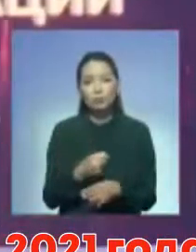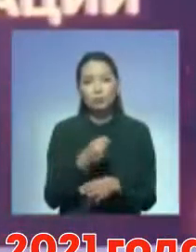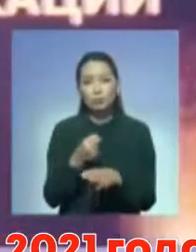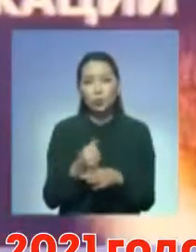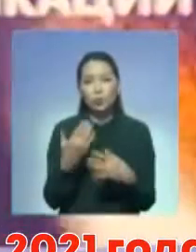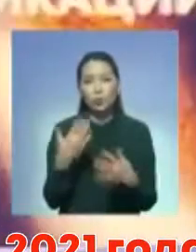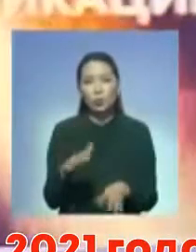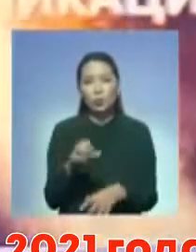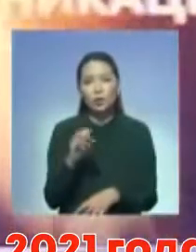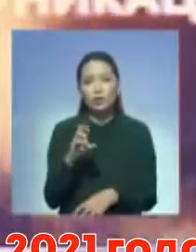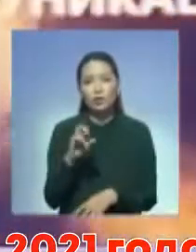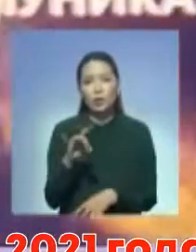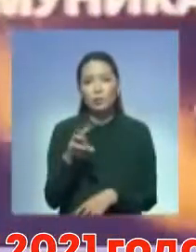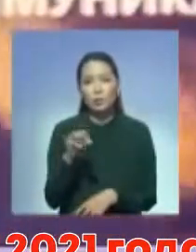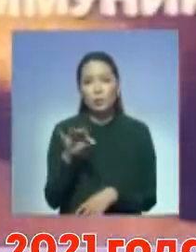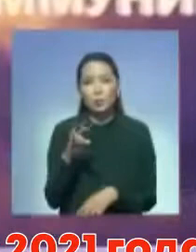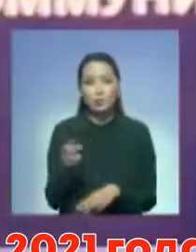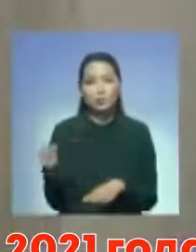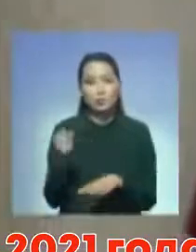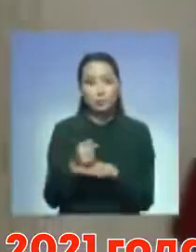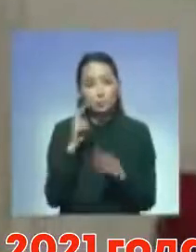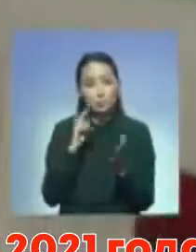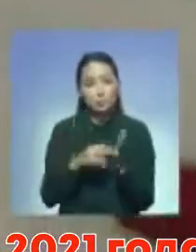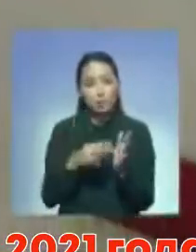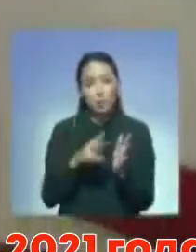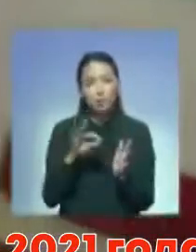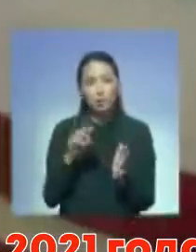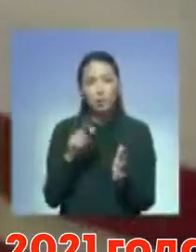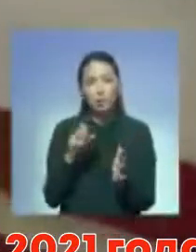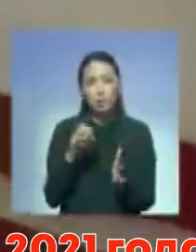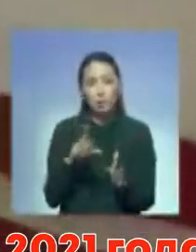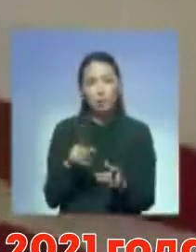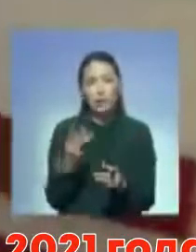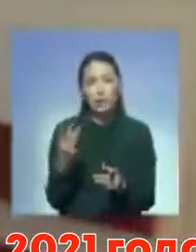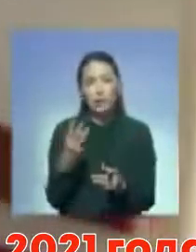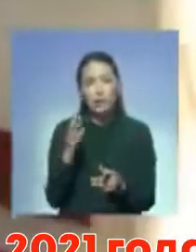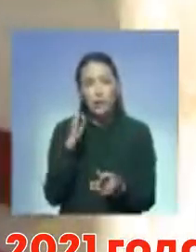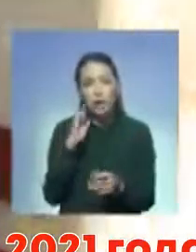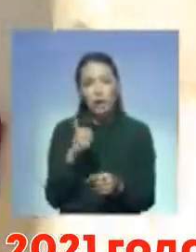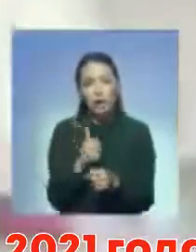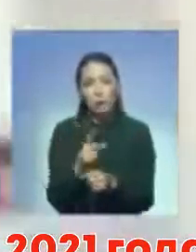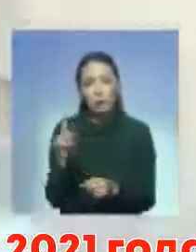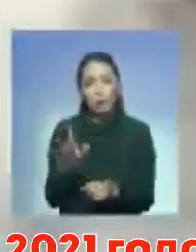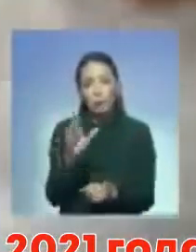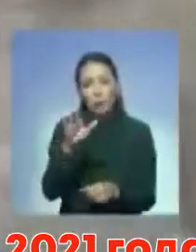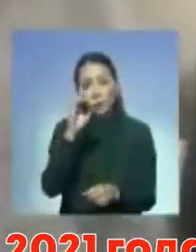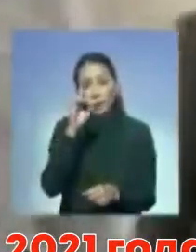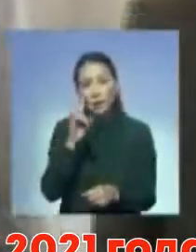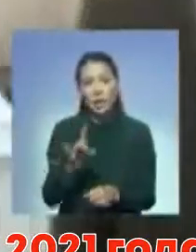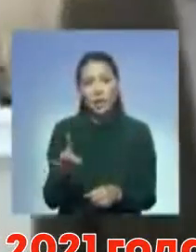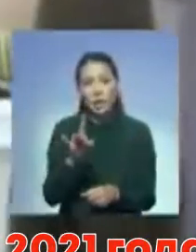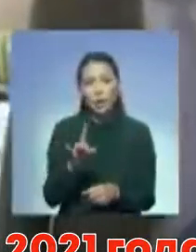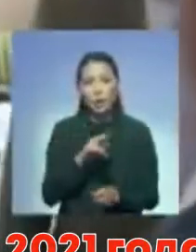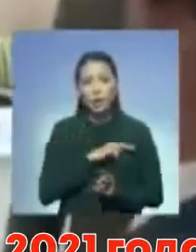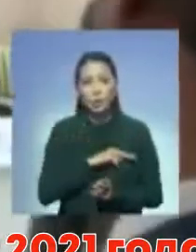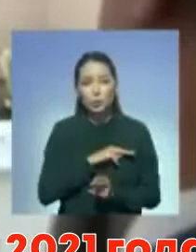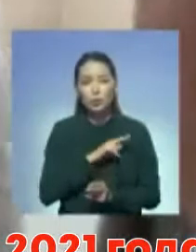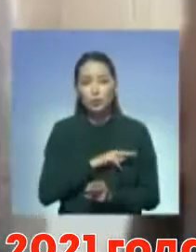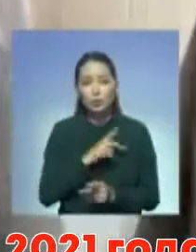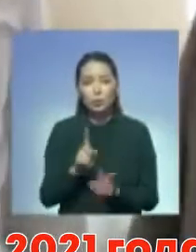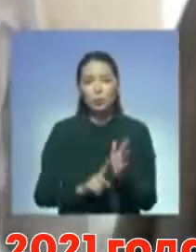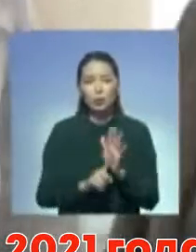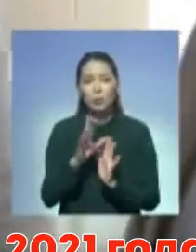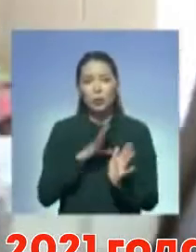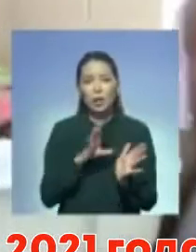Мамин. В карьере Ногаева это уже третье акимство и снова в западном регионе. В целом трудовую деятельность он начал электромонтером